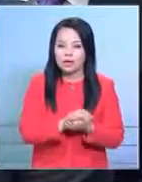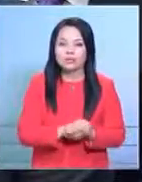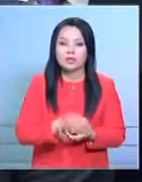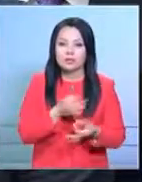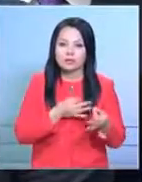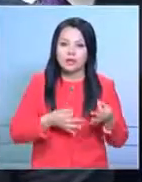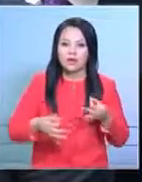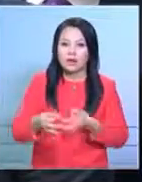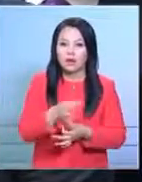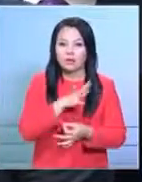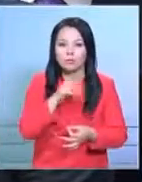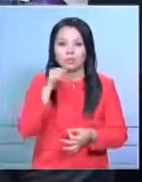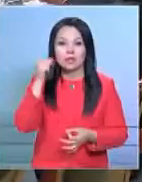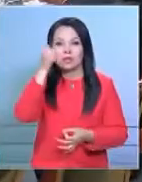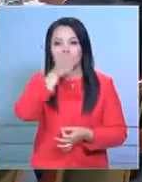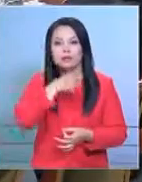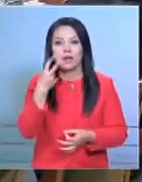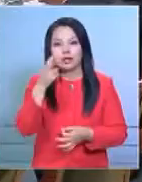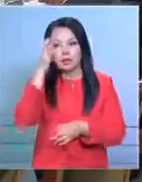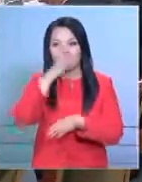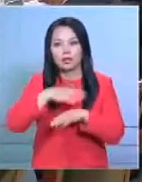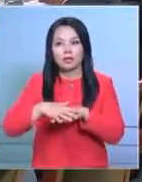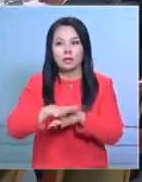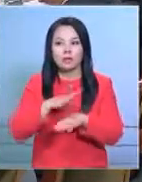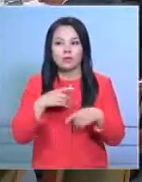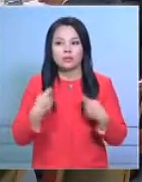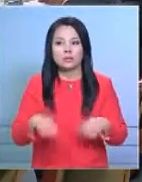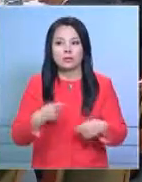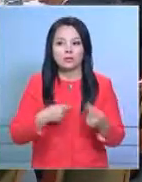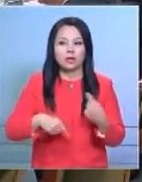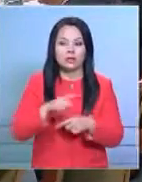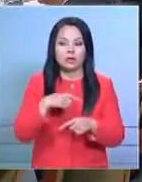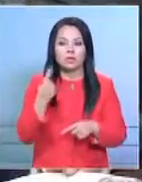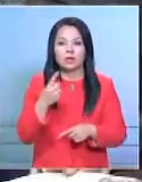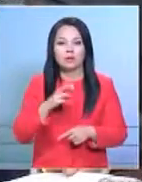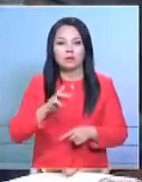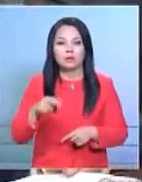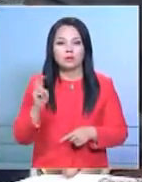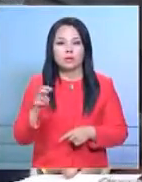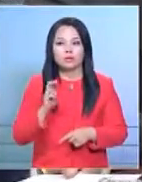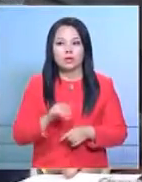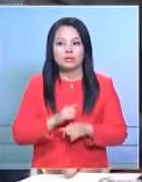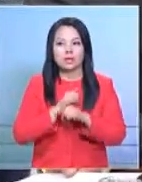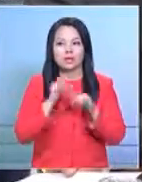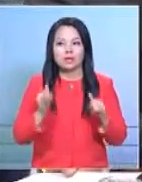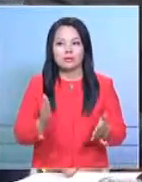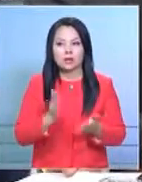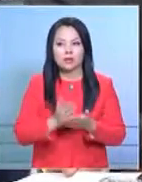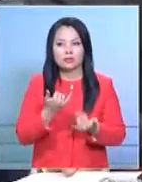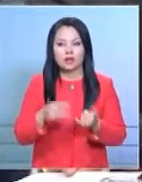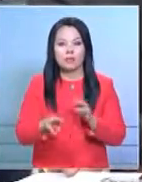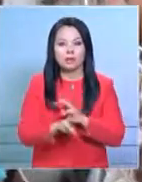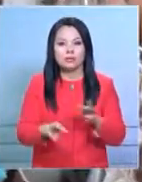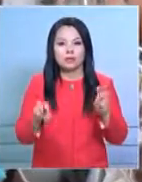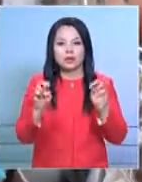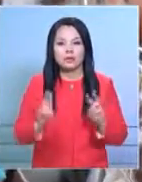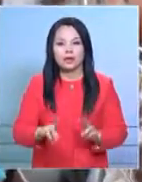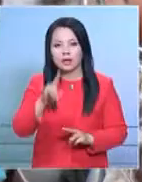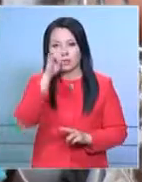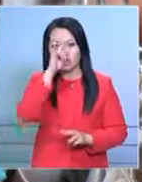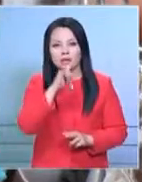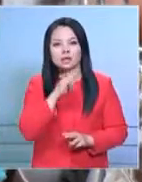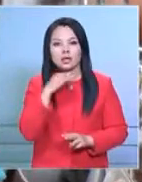де қаузады. Былтыр екі ел арасындағы тауар айналымы 1 миллиард долларға жеткен. Осыны мысал еткен мәжіліс спикері